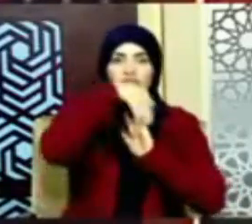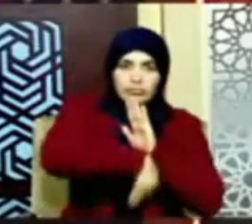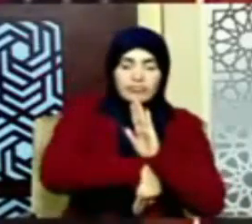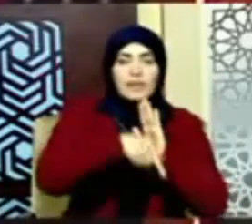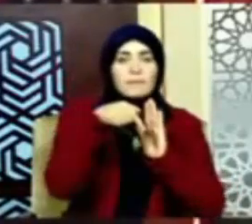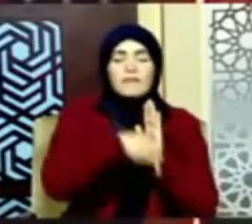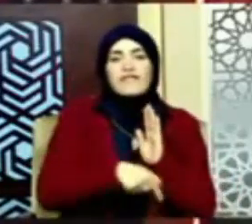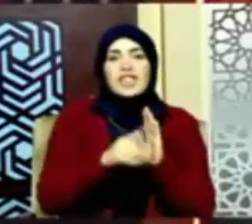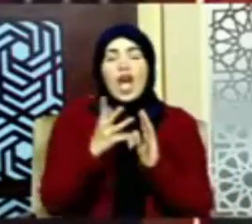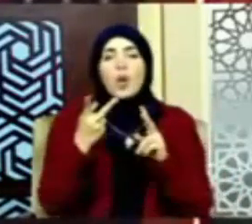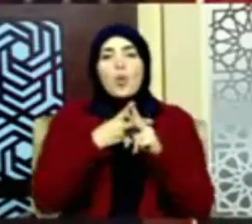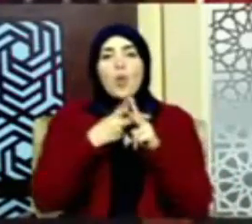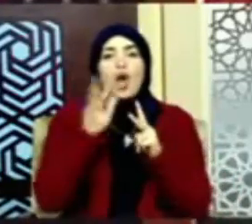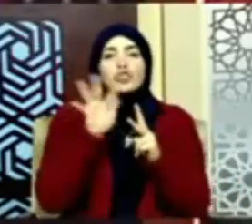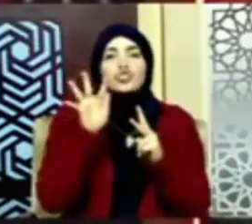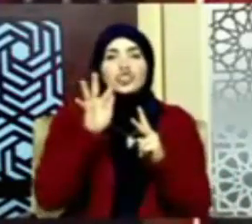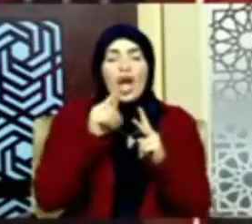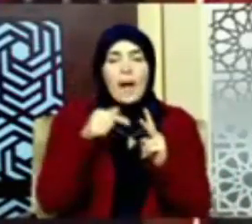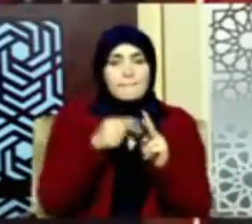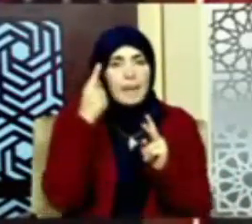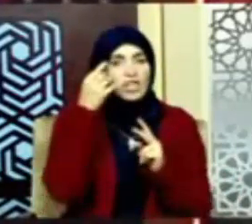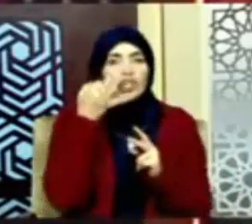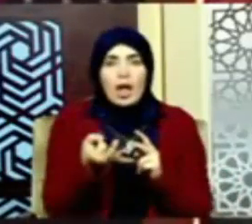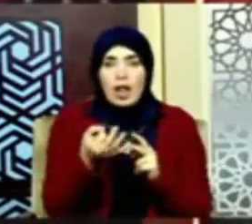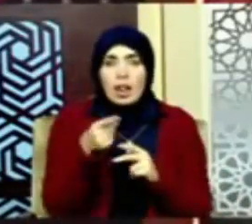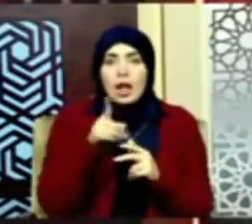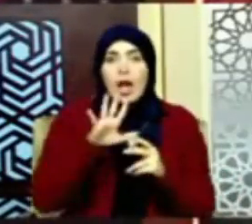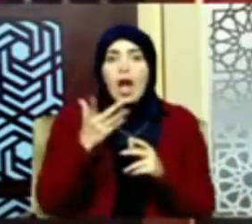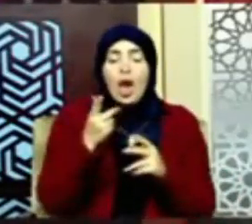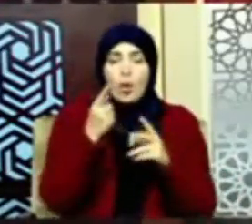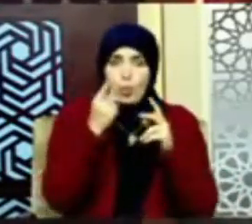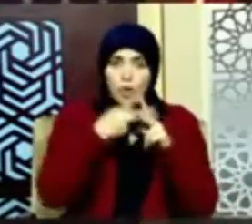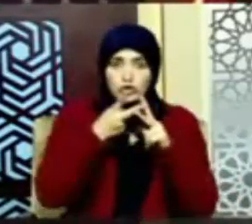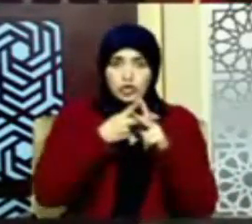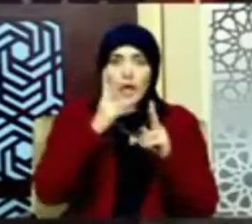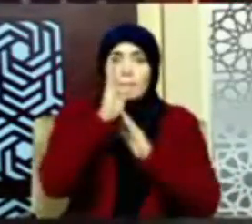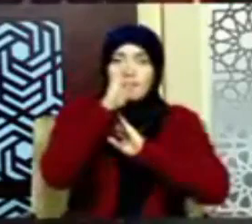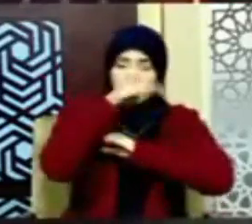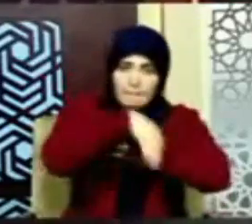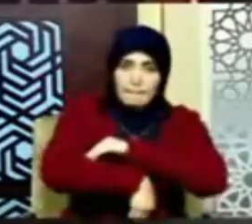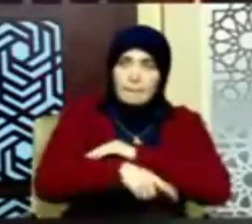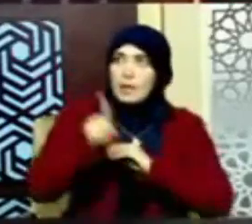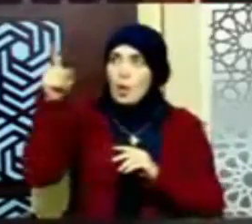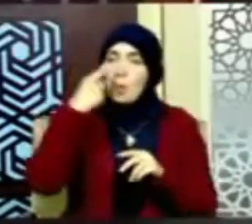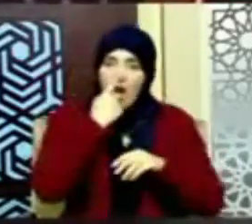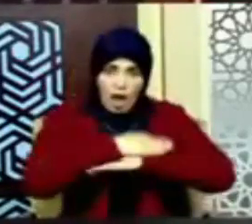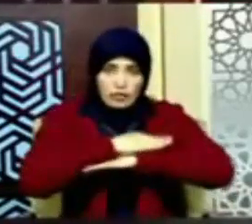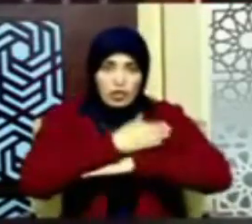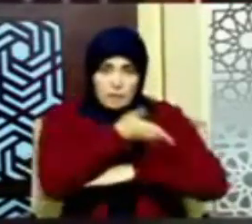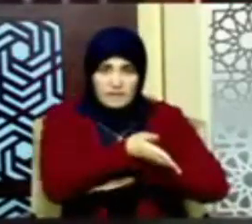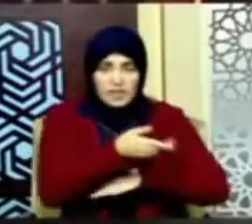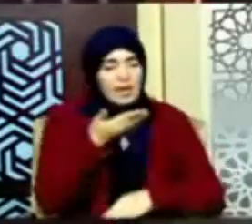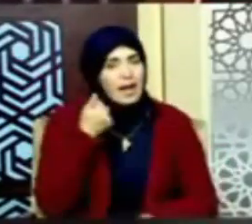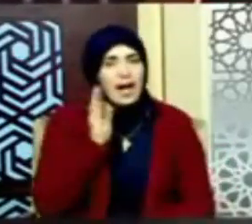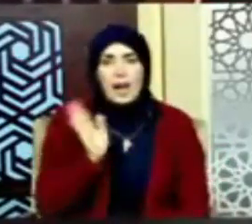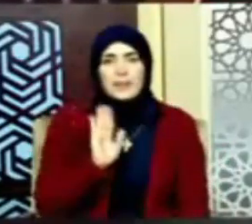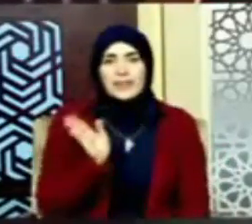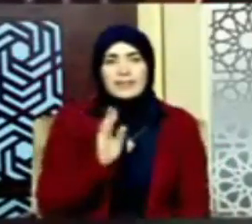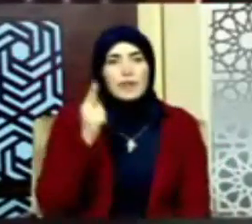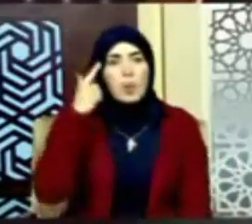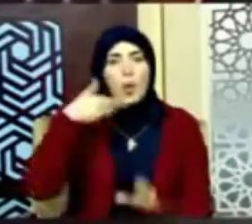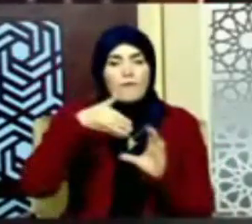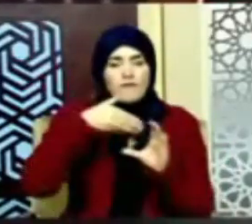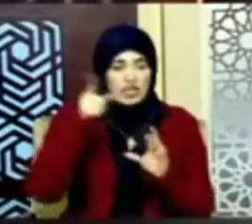ولا شعبا متخلفا ولا دولة في ذيل الأمم ما لم نتفوق في أمور دنيانا.